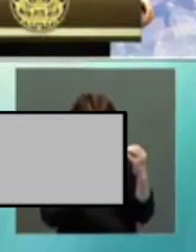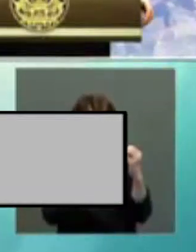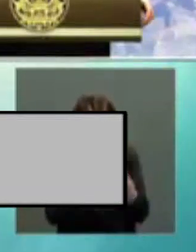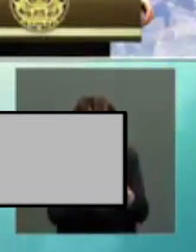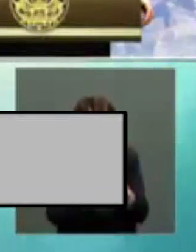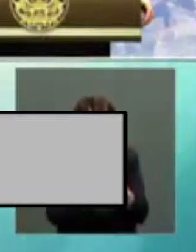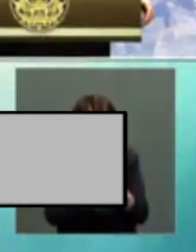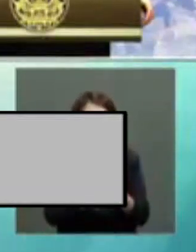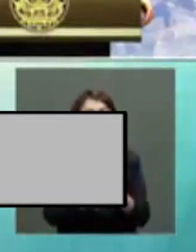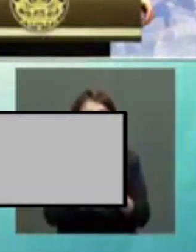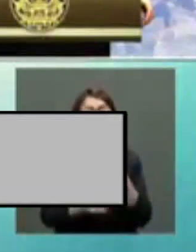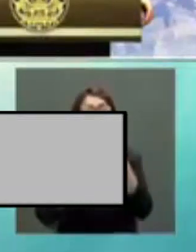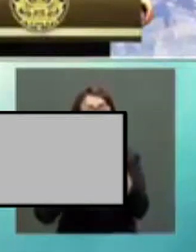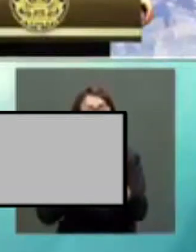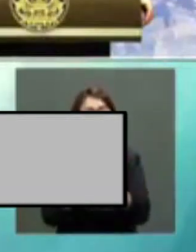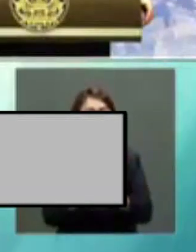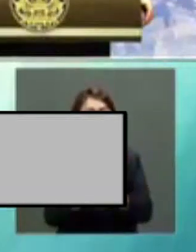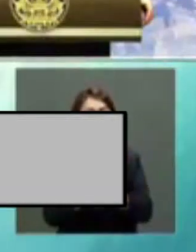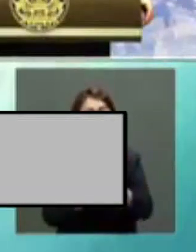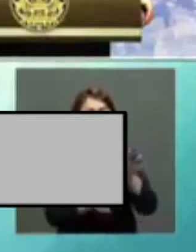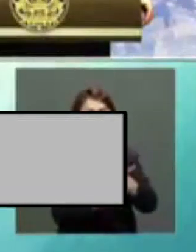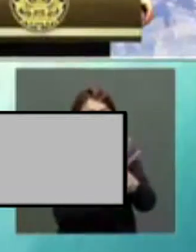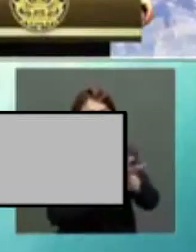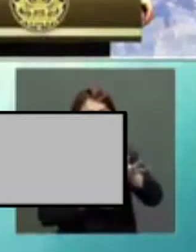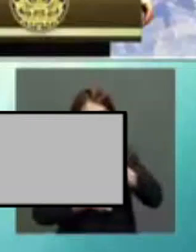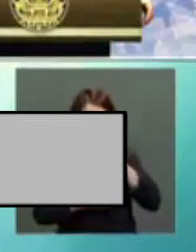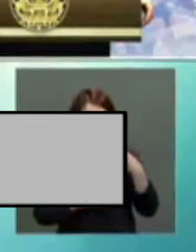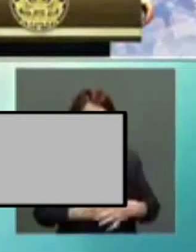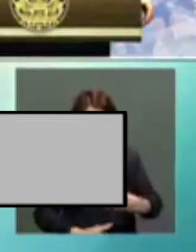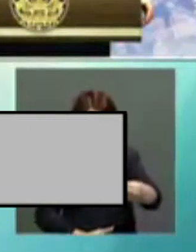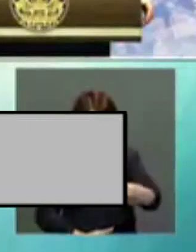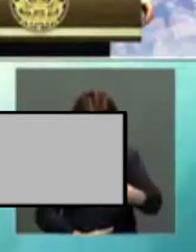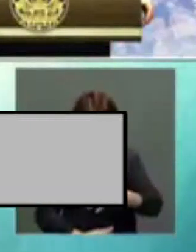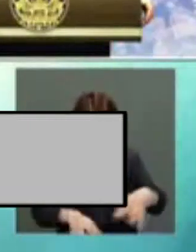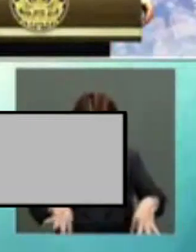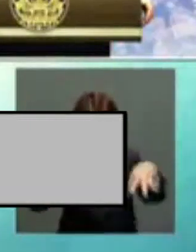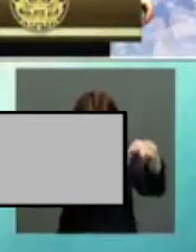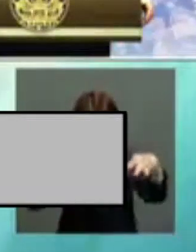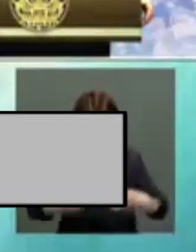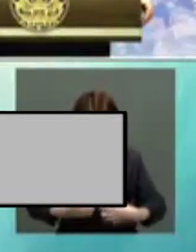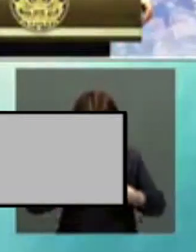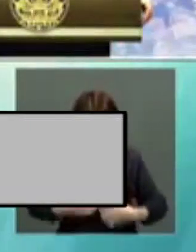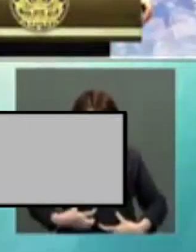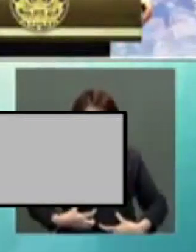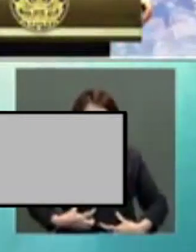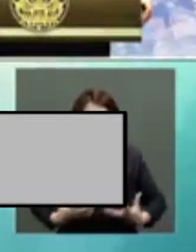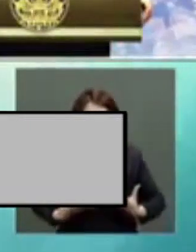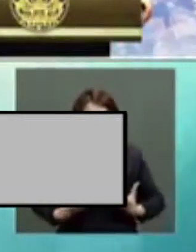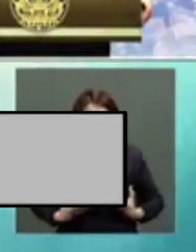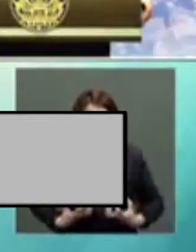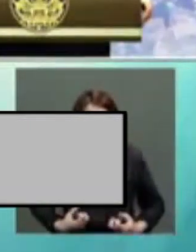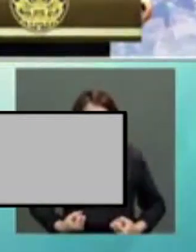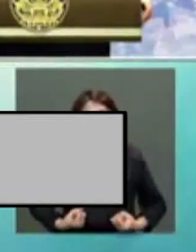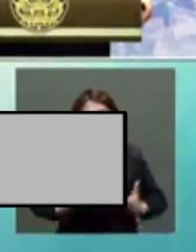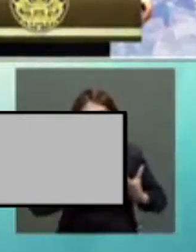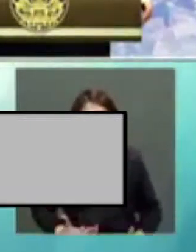ติดเชื้อโควิด-19 นี้ผลเอ็กซเรย์พบว่ามีเรื่องของปอดอักเสบอย่างรุนแรงและเสียชีวิต เมื่อวานนี้นะ